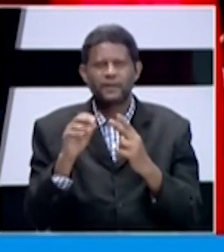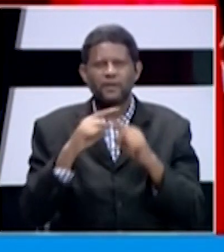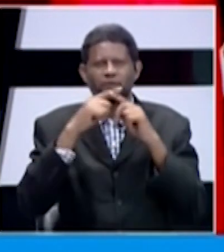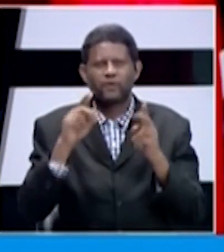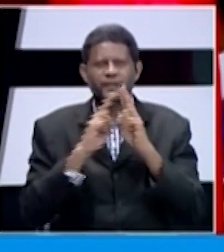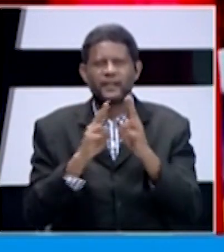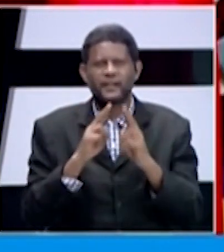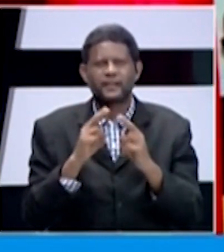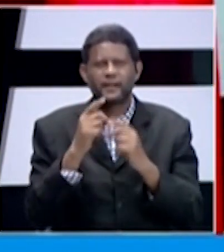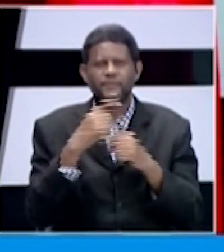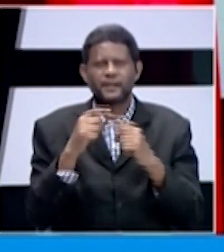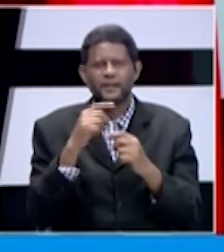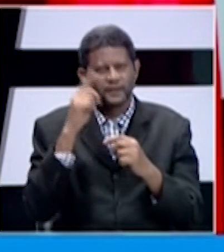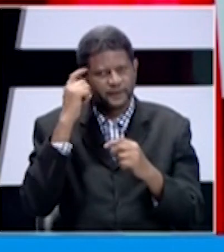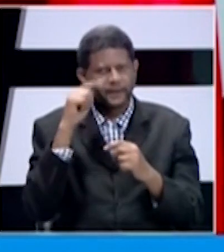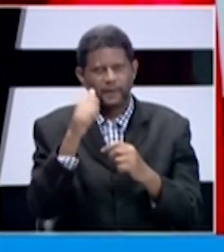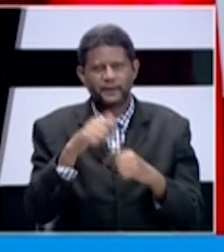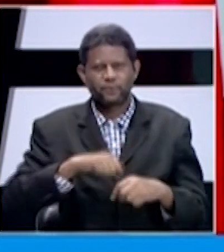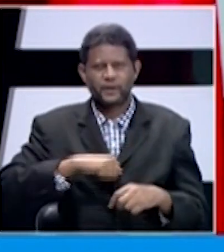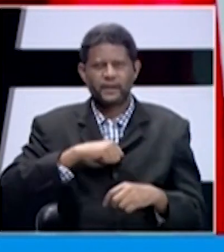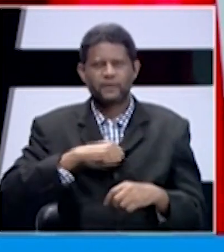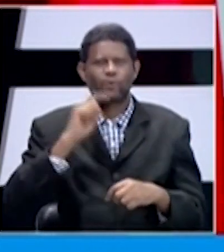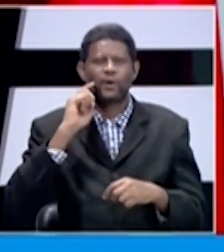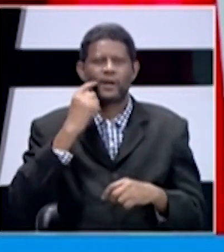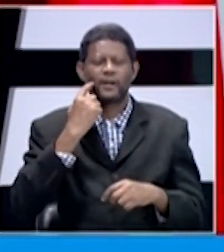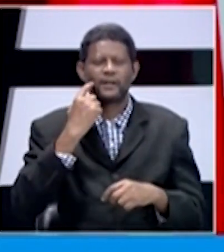كمزجيبكن تقرأي بأخن كوريعا انكوع